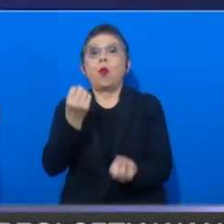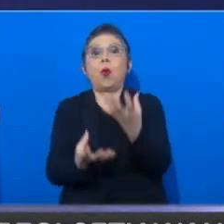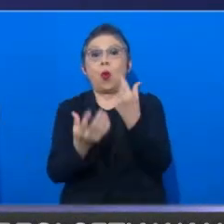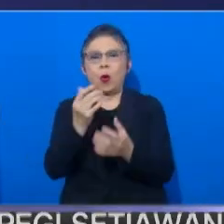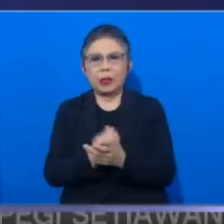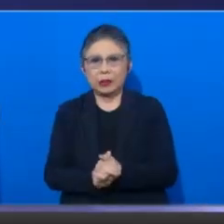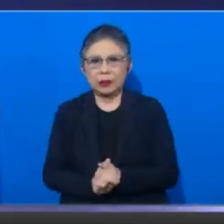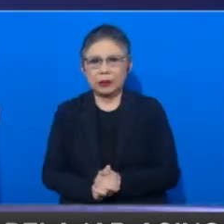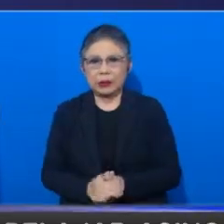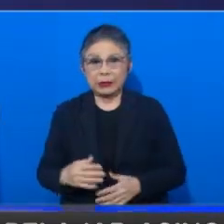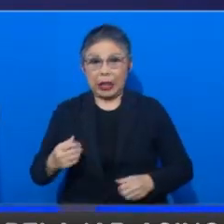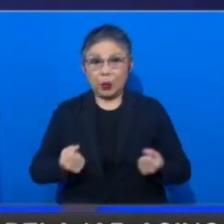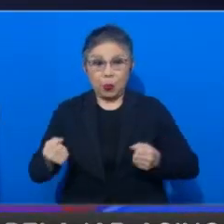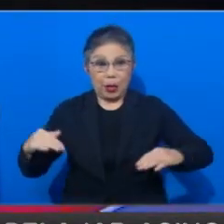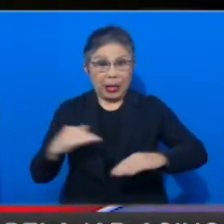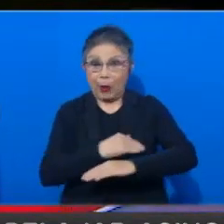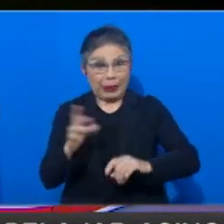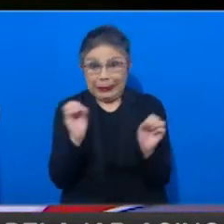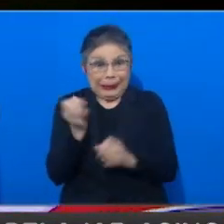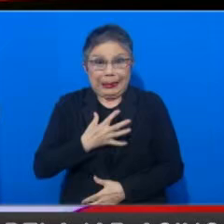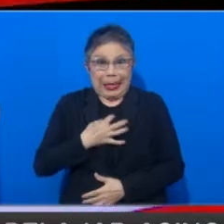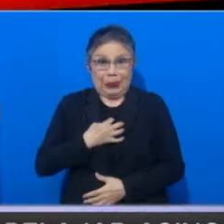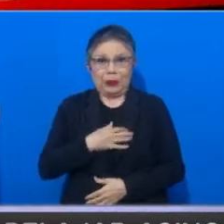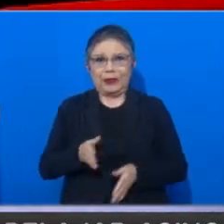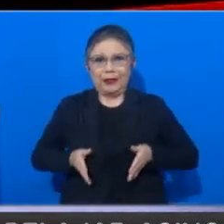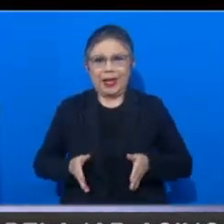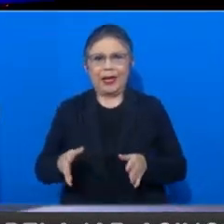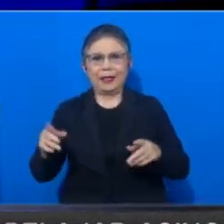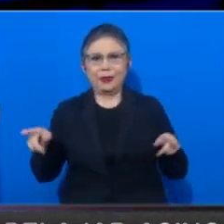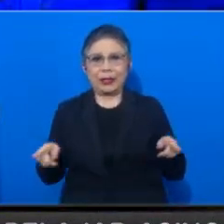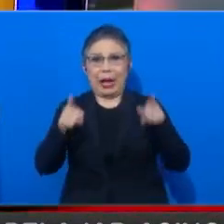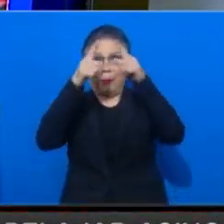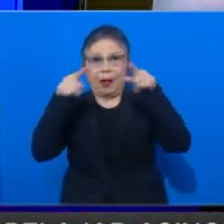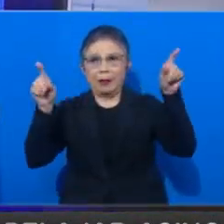tidak ada satupun pengendara yang berani melintas.